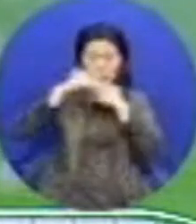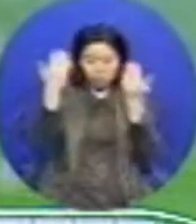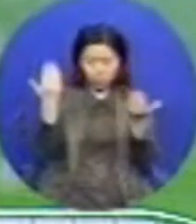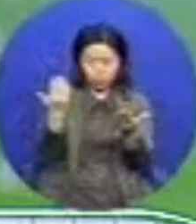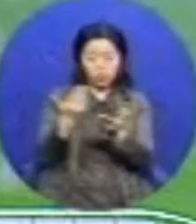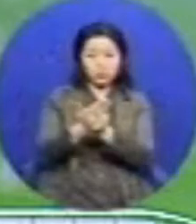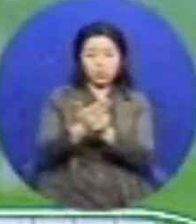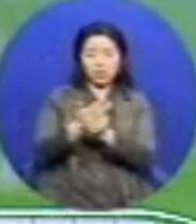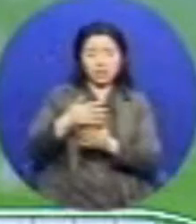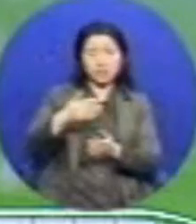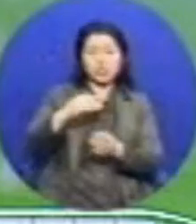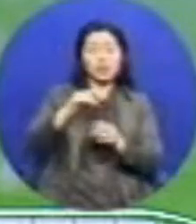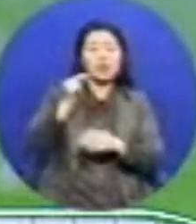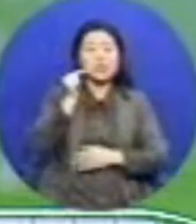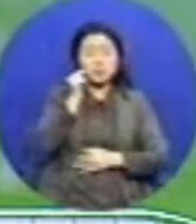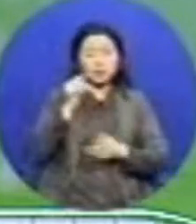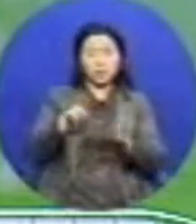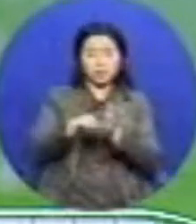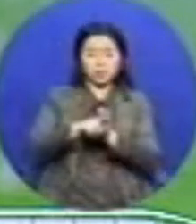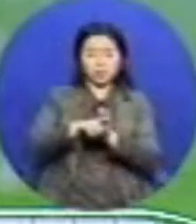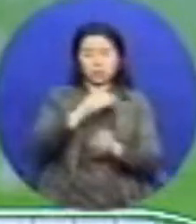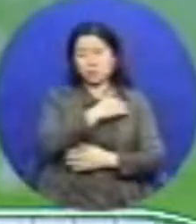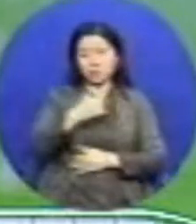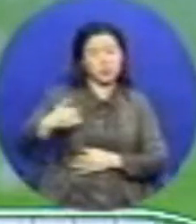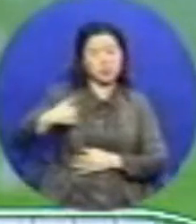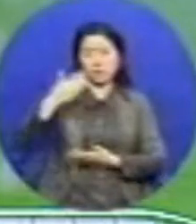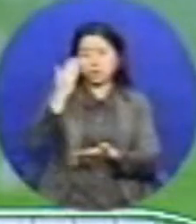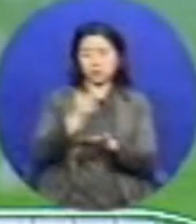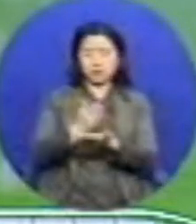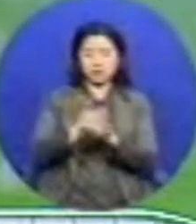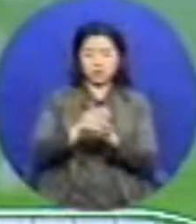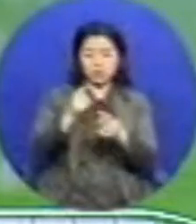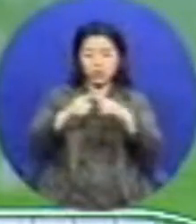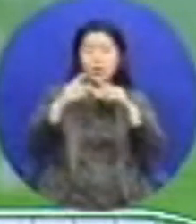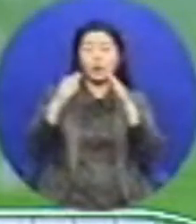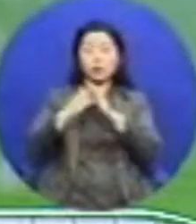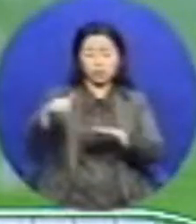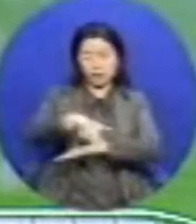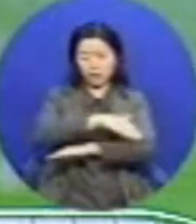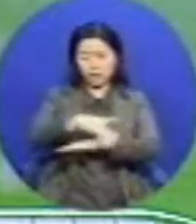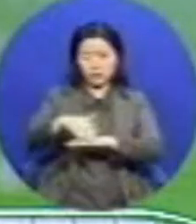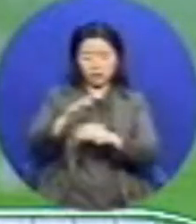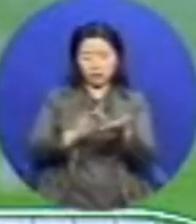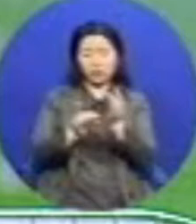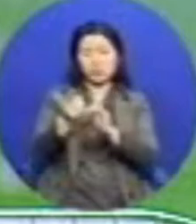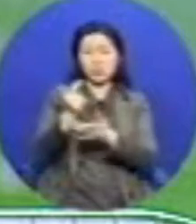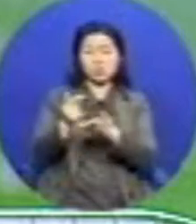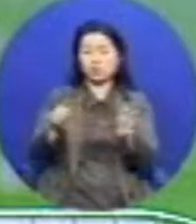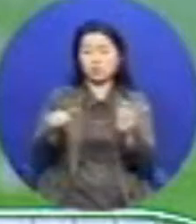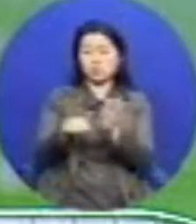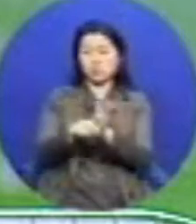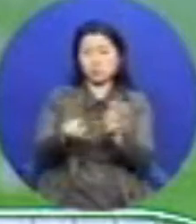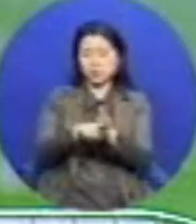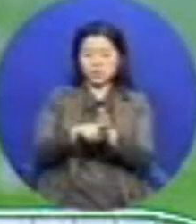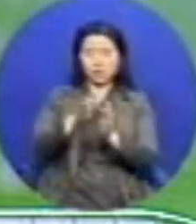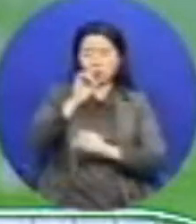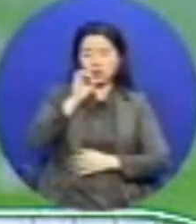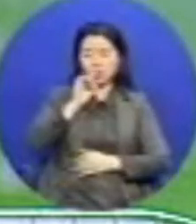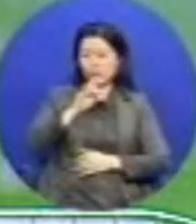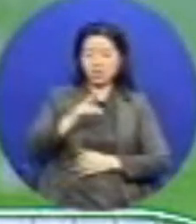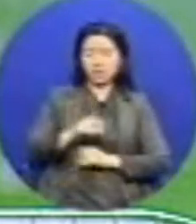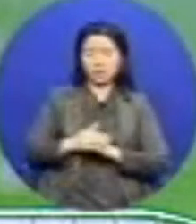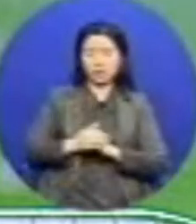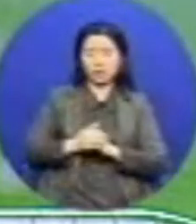만족하면 안됩니다 교회 다닌다고 아직 예수 믿은 것 아니에요 집사 권사 장로